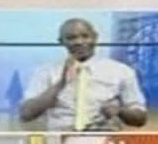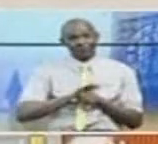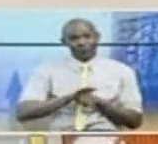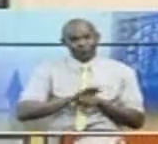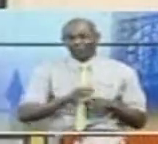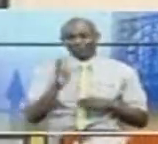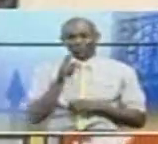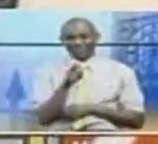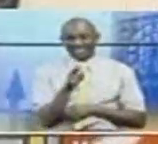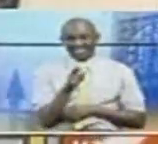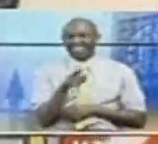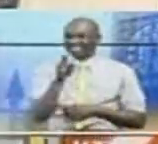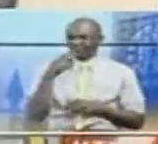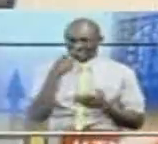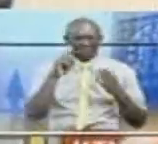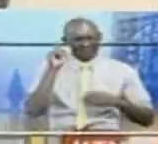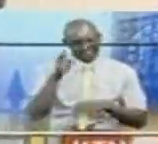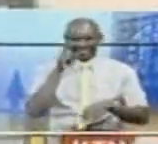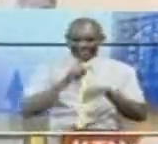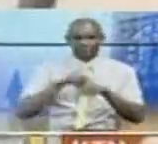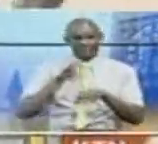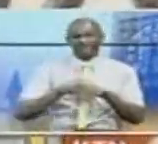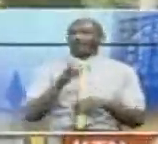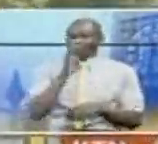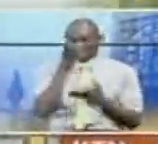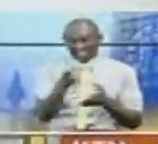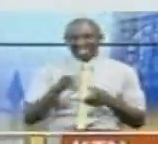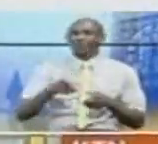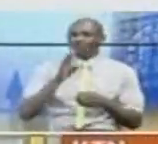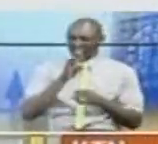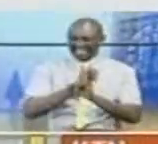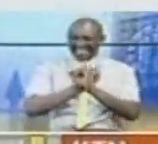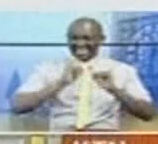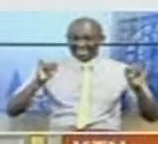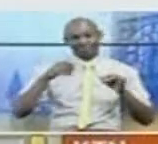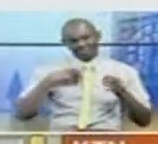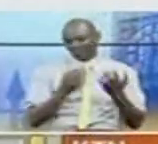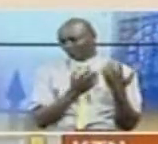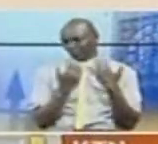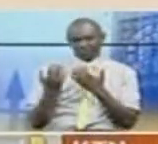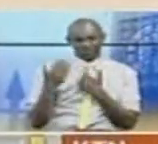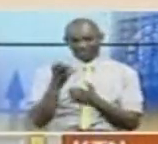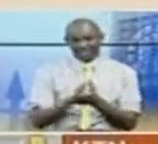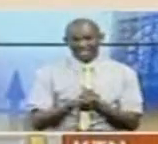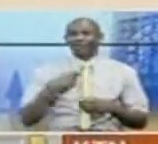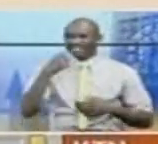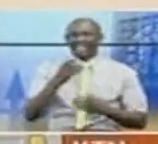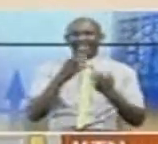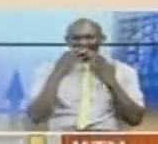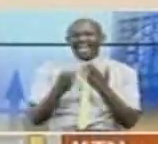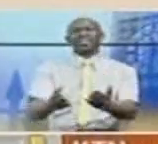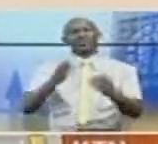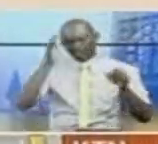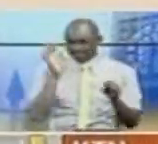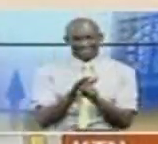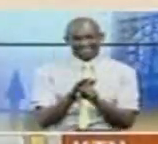ya kutumia. Ni mara ya kwanza kupata raha ya mahali pa kuchota maji safi na kuoga hapa. Sisi tunasema siagi very